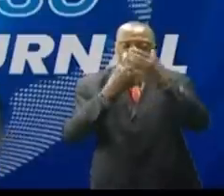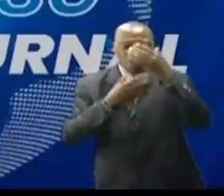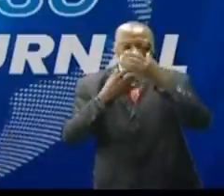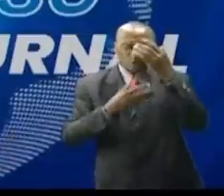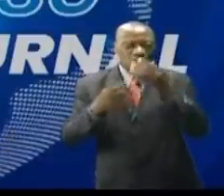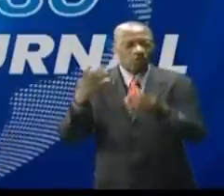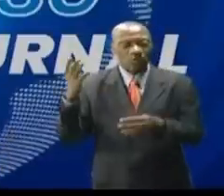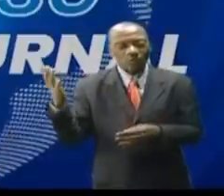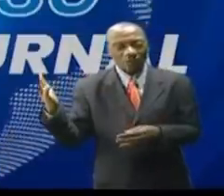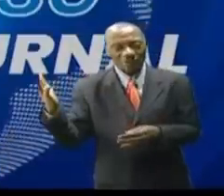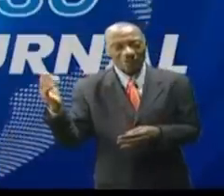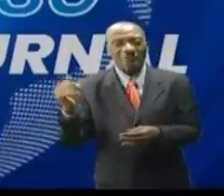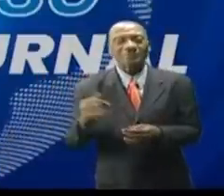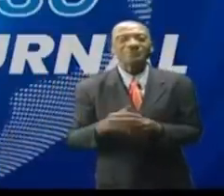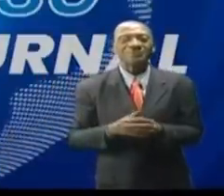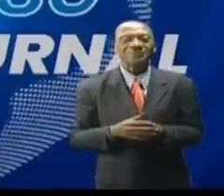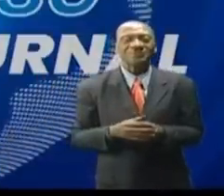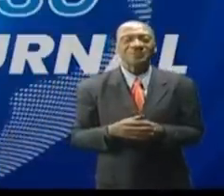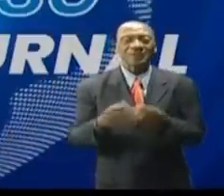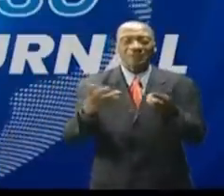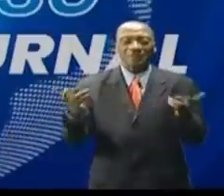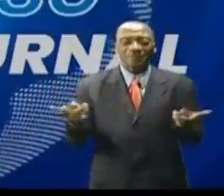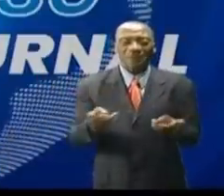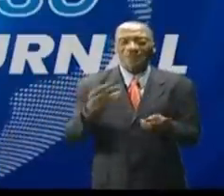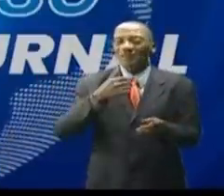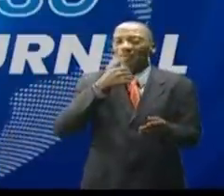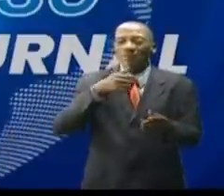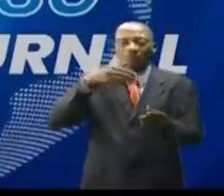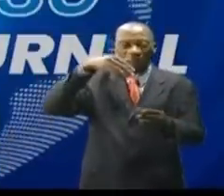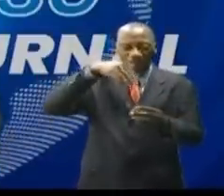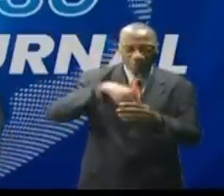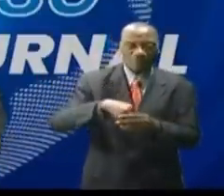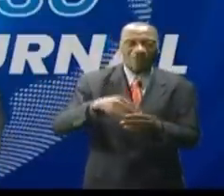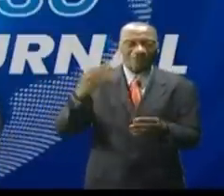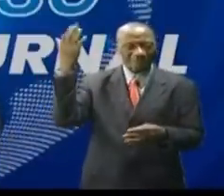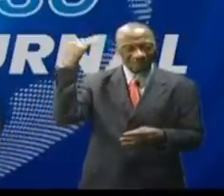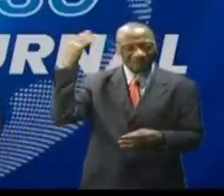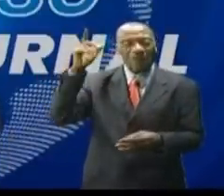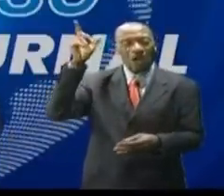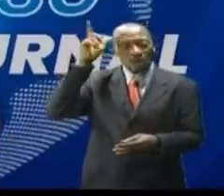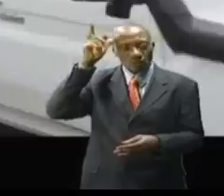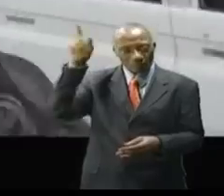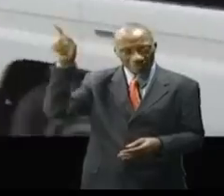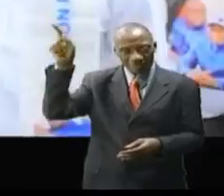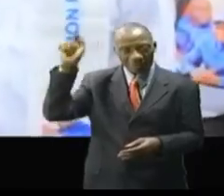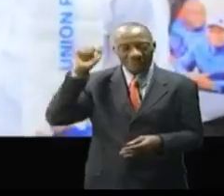tenu sur la place de la Poste le samedi dernier. On fait le point avec Alain Bikaï.